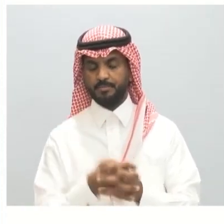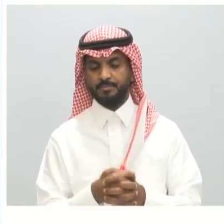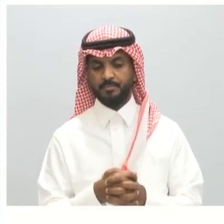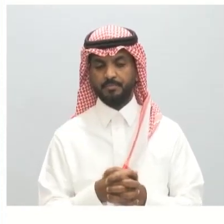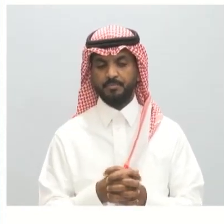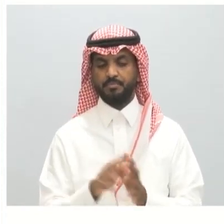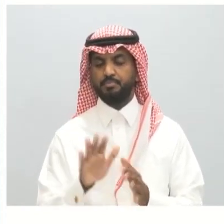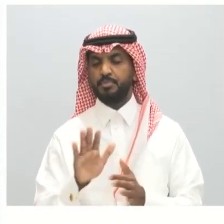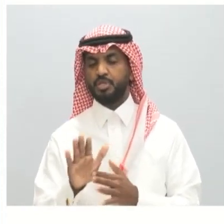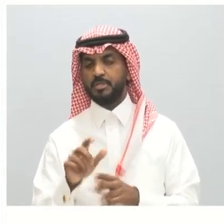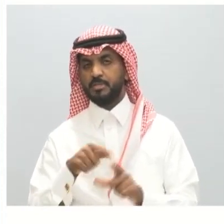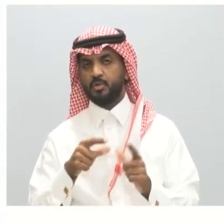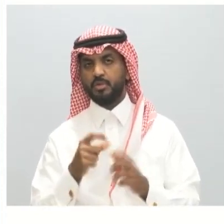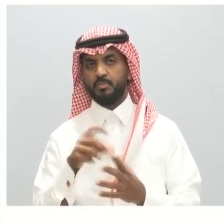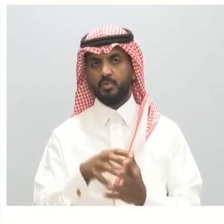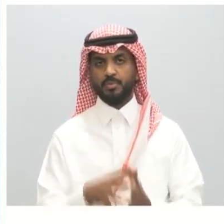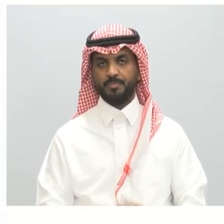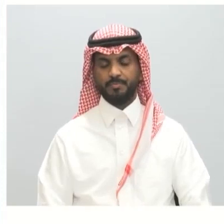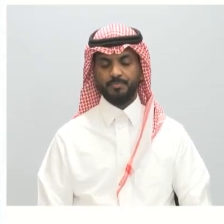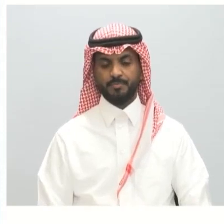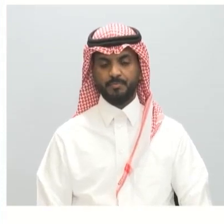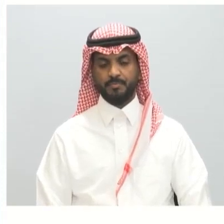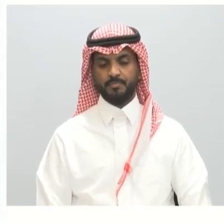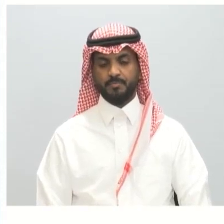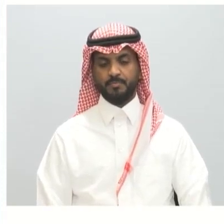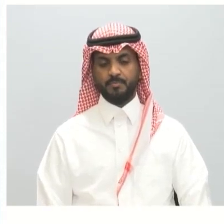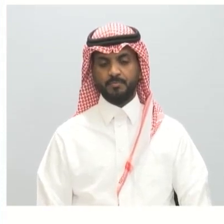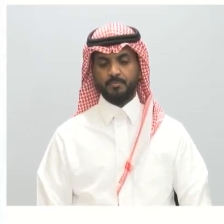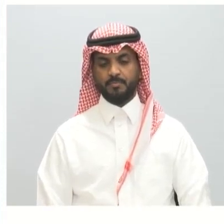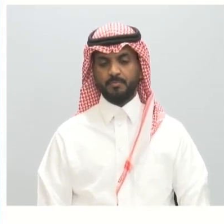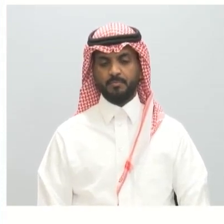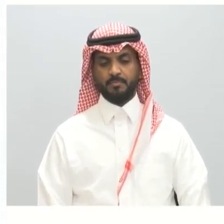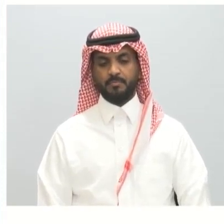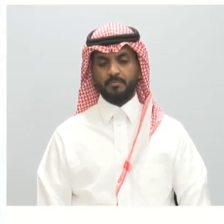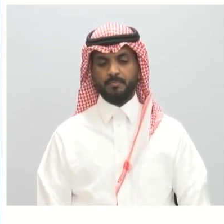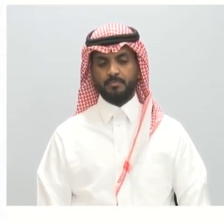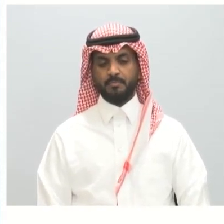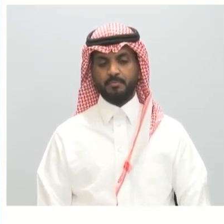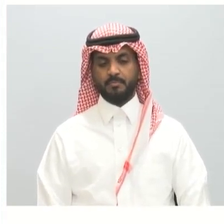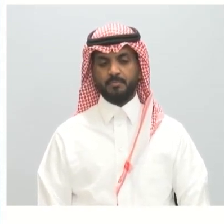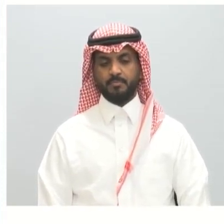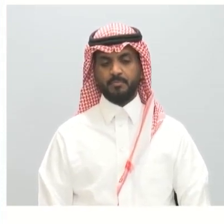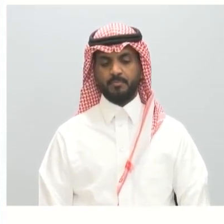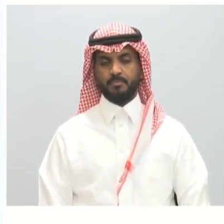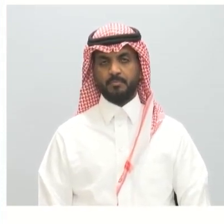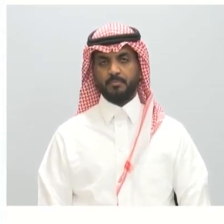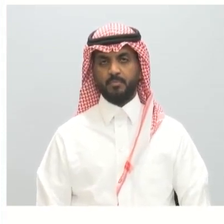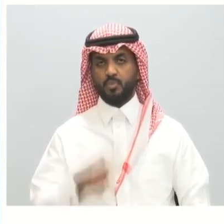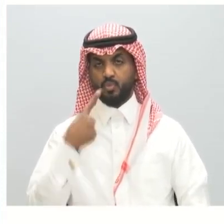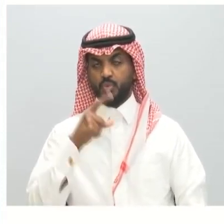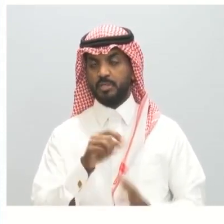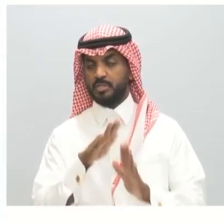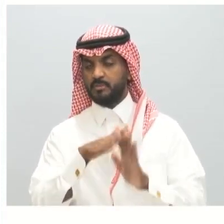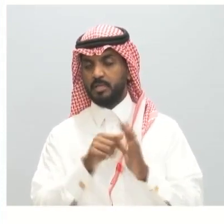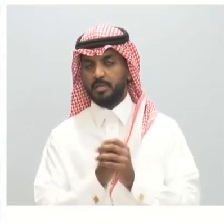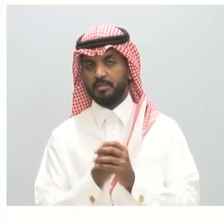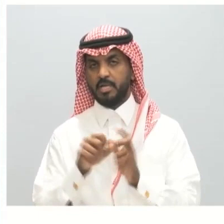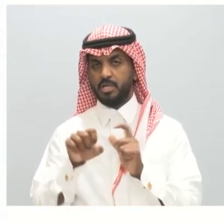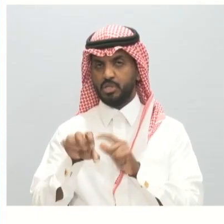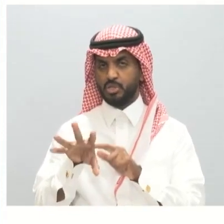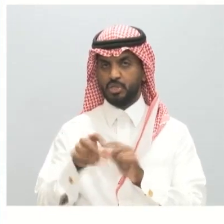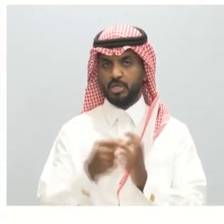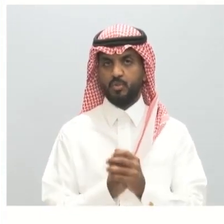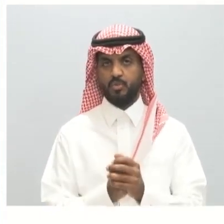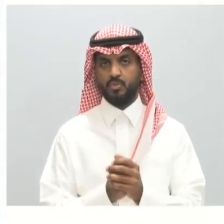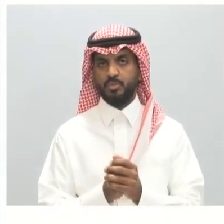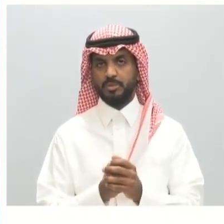بجانب زاويه الموضع لبنت زاويه الموضع بالدرجات لرؤيه بيانات جهاز الاستشعار في وحده